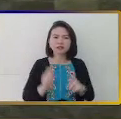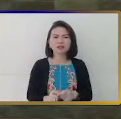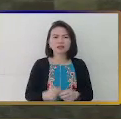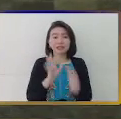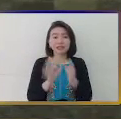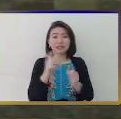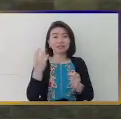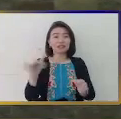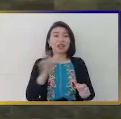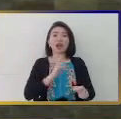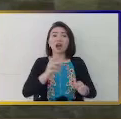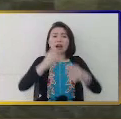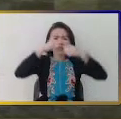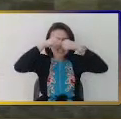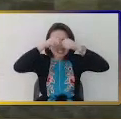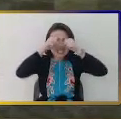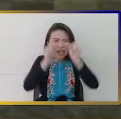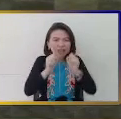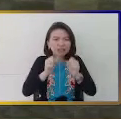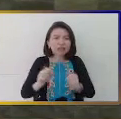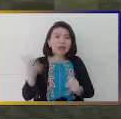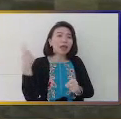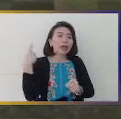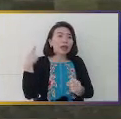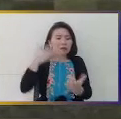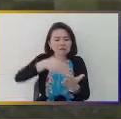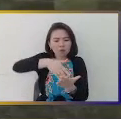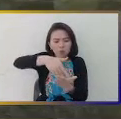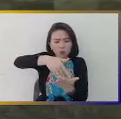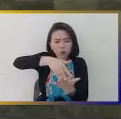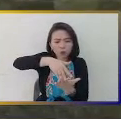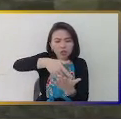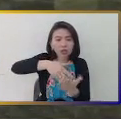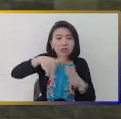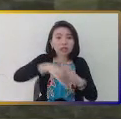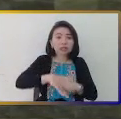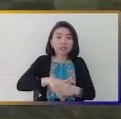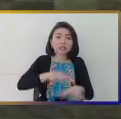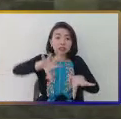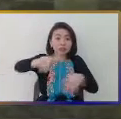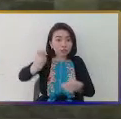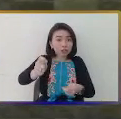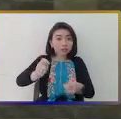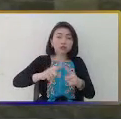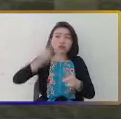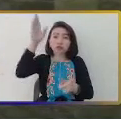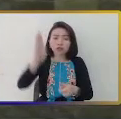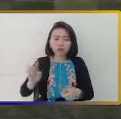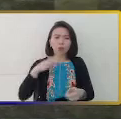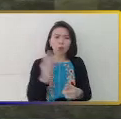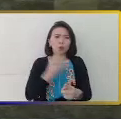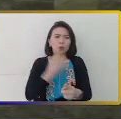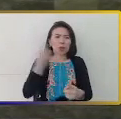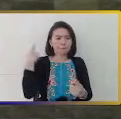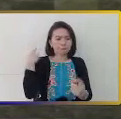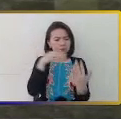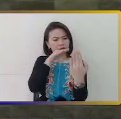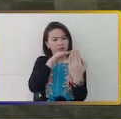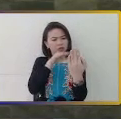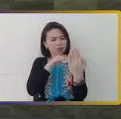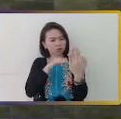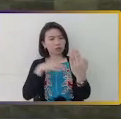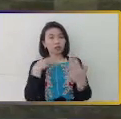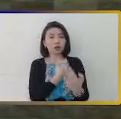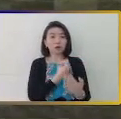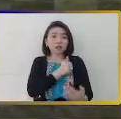sila'y malungkot at mahina ang kanilang pag-istima sa Diyos, siyasatin po natin ating sarili, baka nakakahadlang po